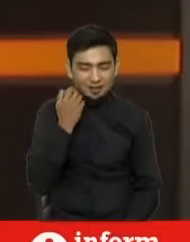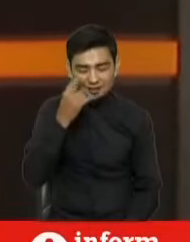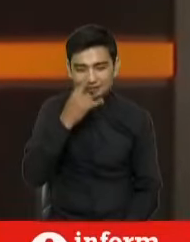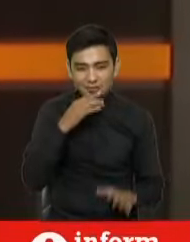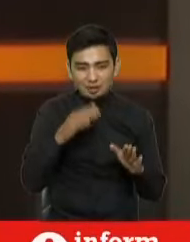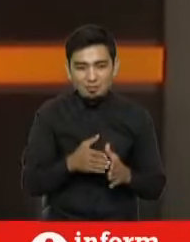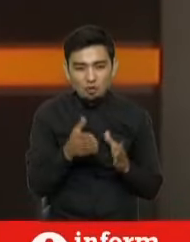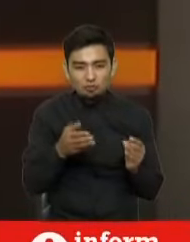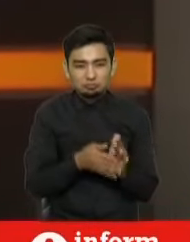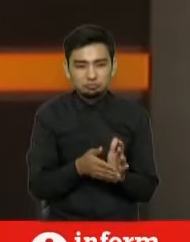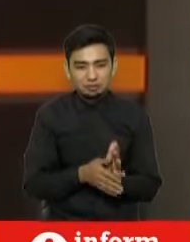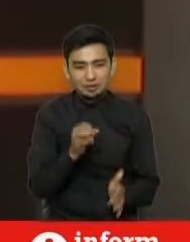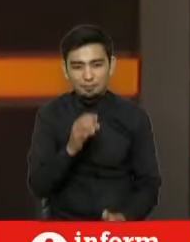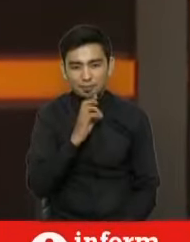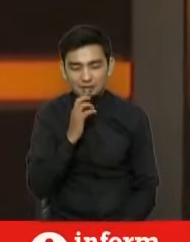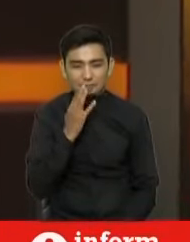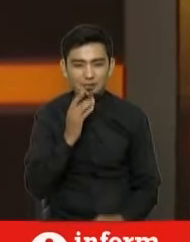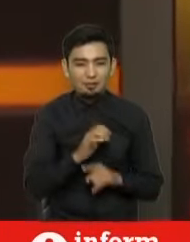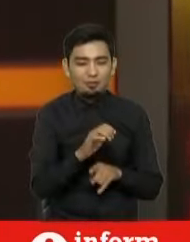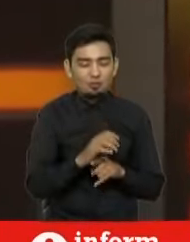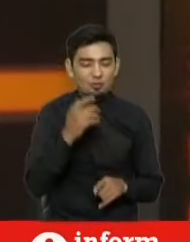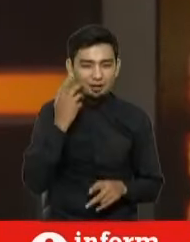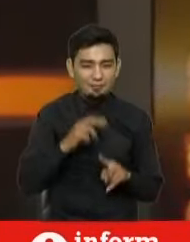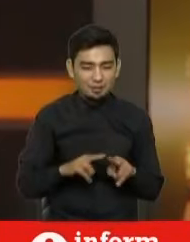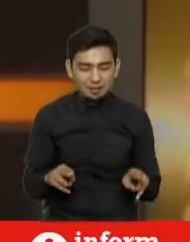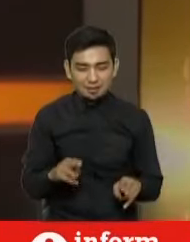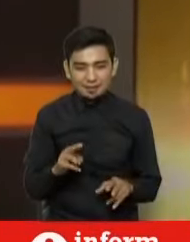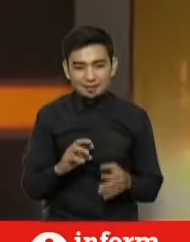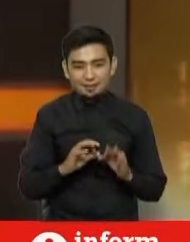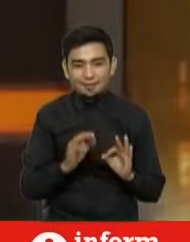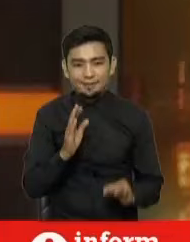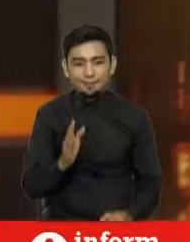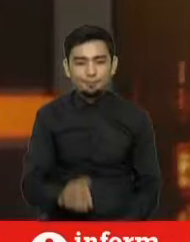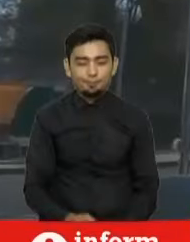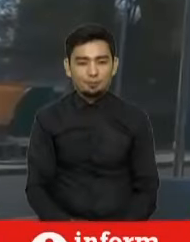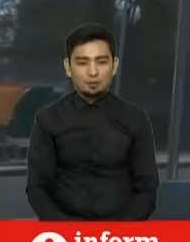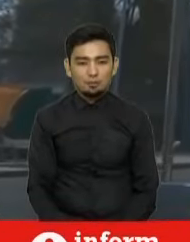тогда как раньше топливо утекало за рубеж. Анастасия Новикова расскажет подробнее.